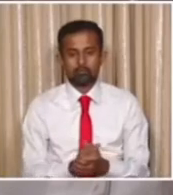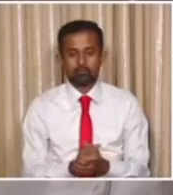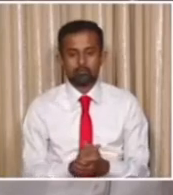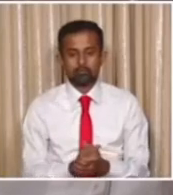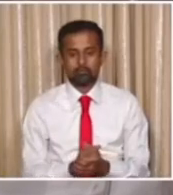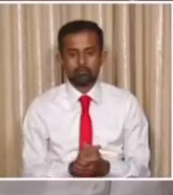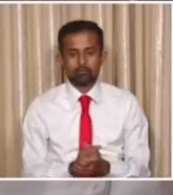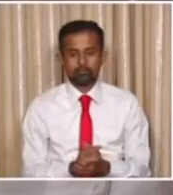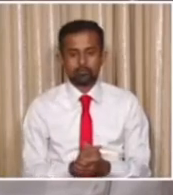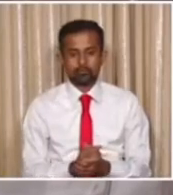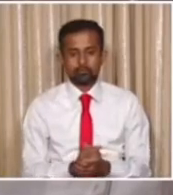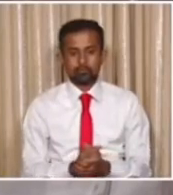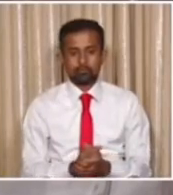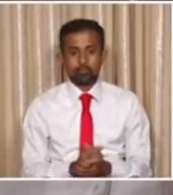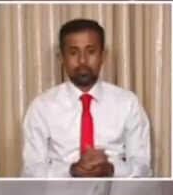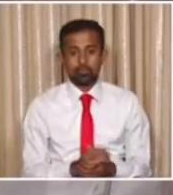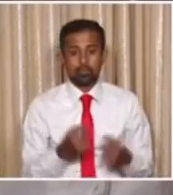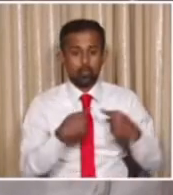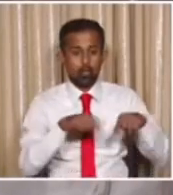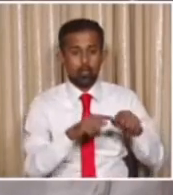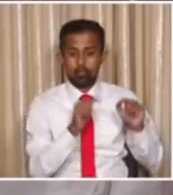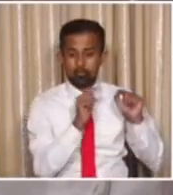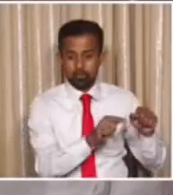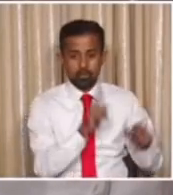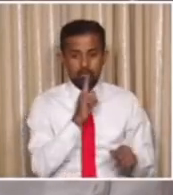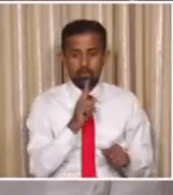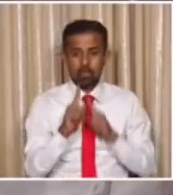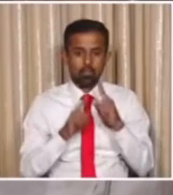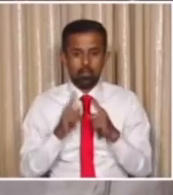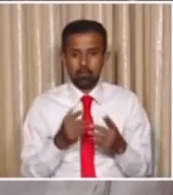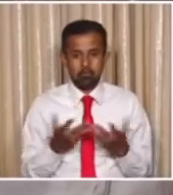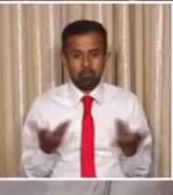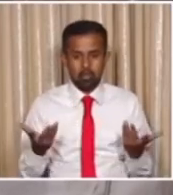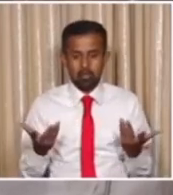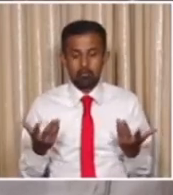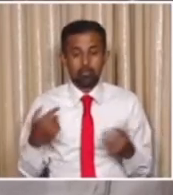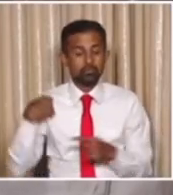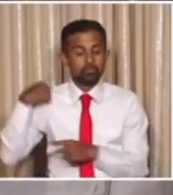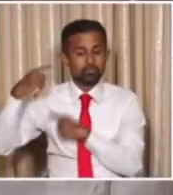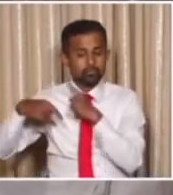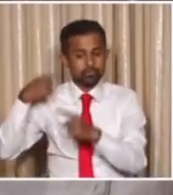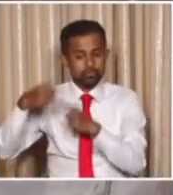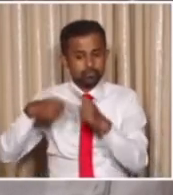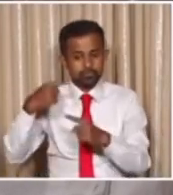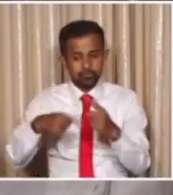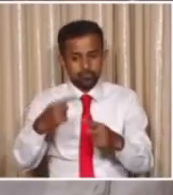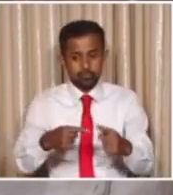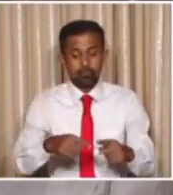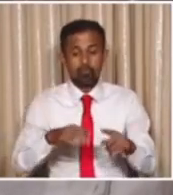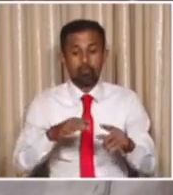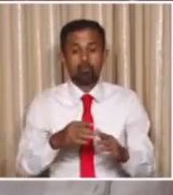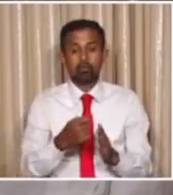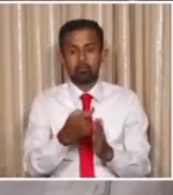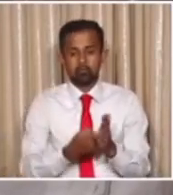නිසා මේක මේ එක තැනකට ලඟු කළා. මේ කතා කරන්න බෑ. මේක කාලාන්තරයක් තිස්සේ වෙච්ච ප්‍රතිපත්ති